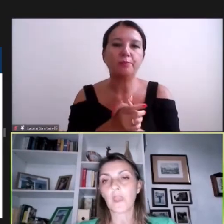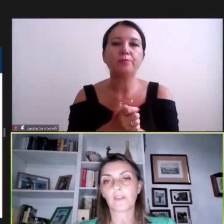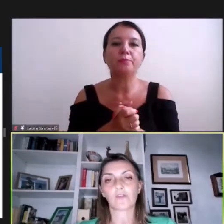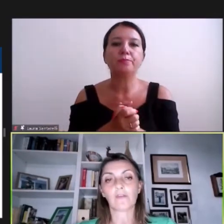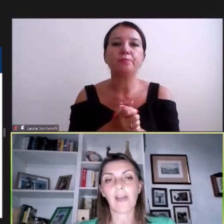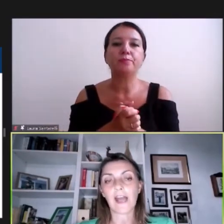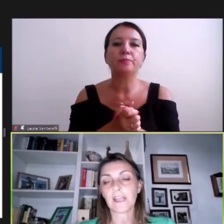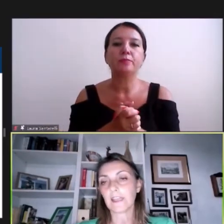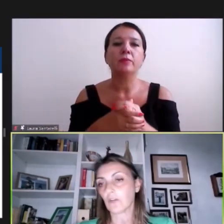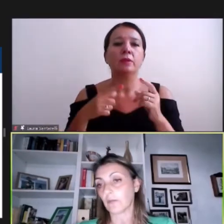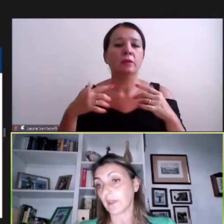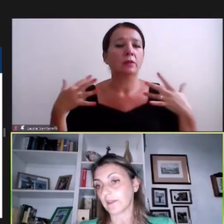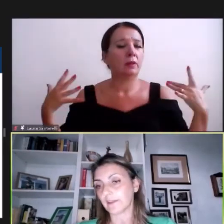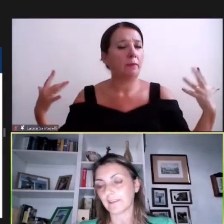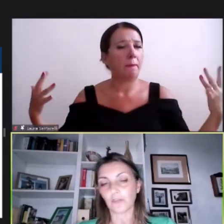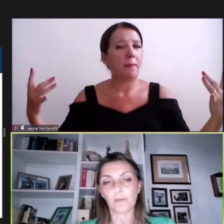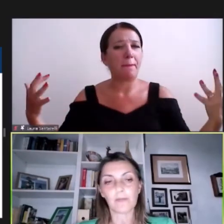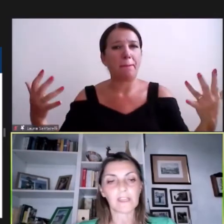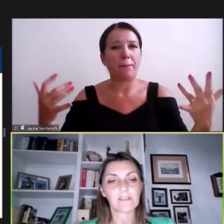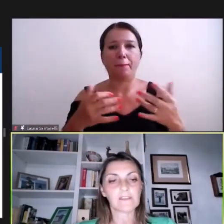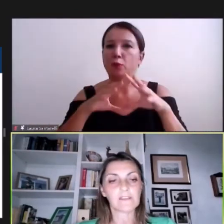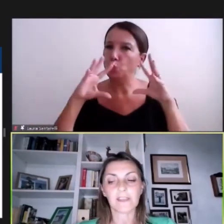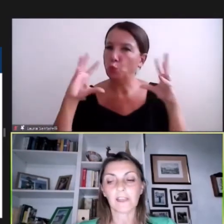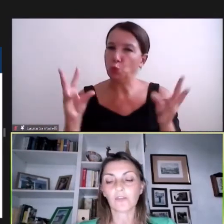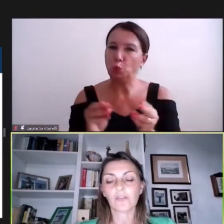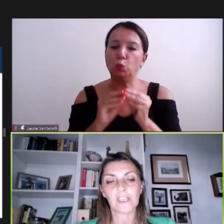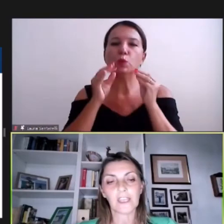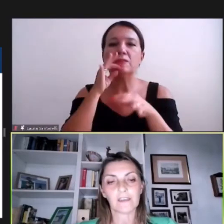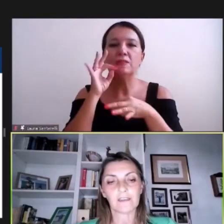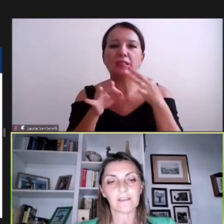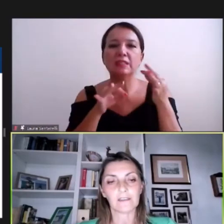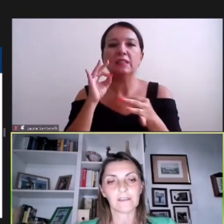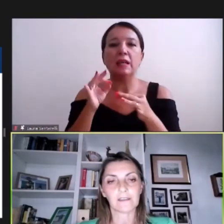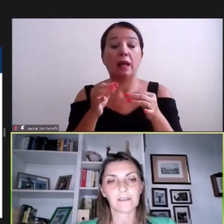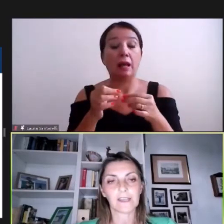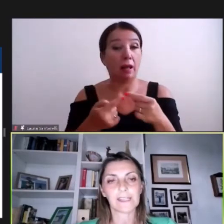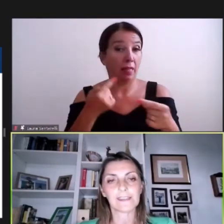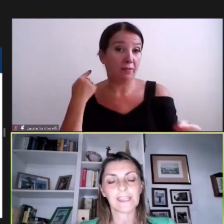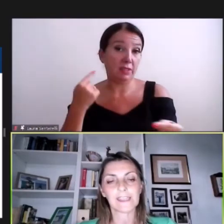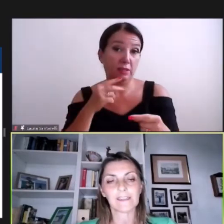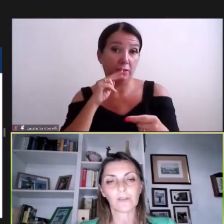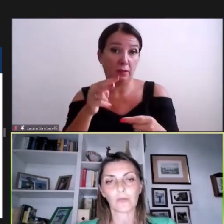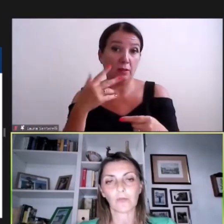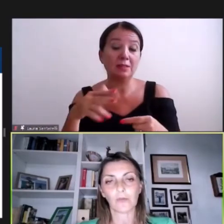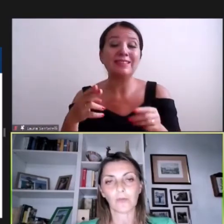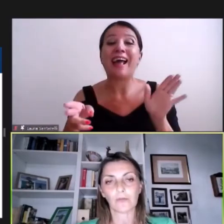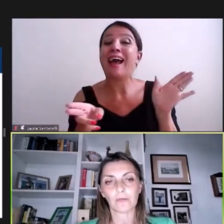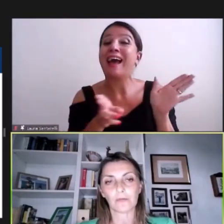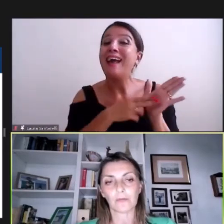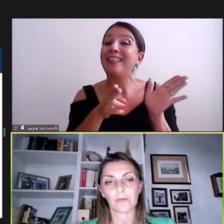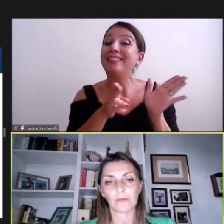Tutto questo vale, come è stato ben evidenziato, se le etichette